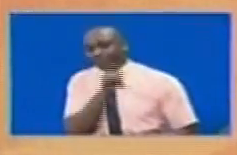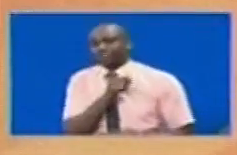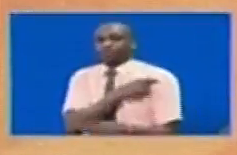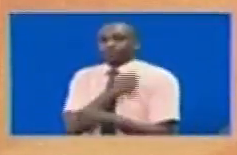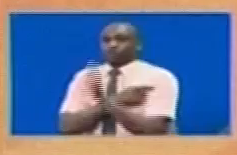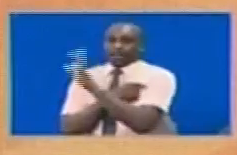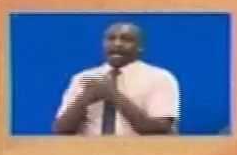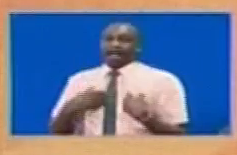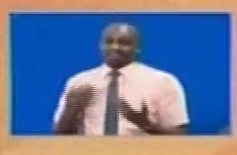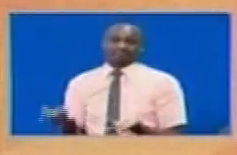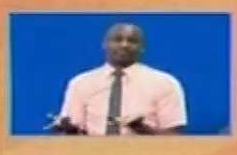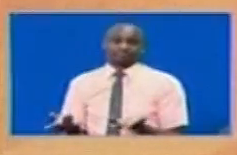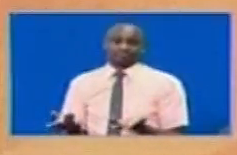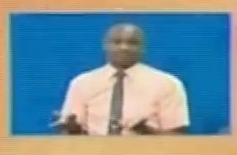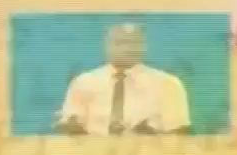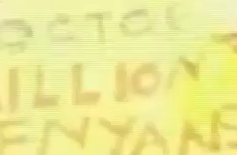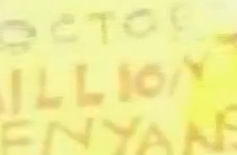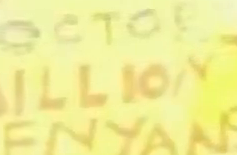yao binafsi.